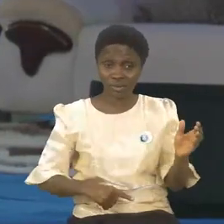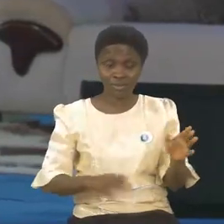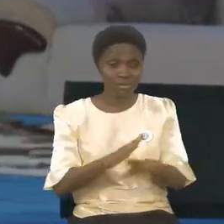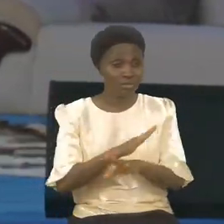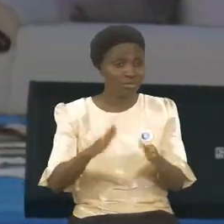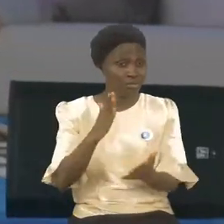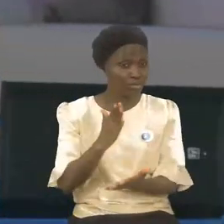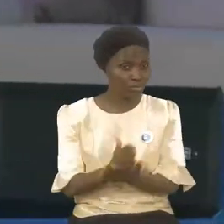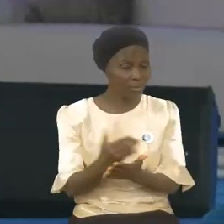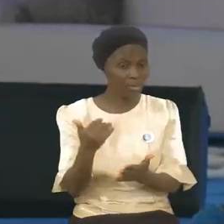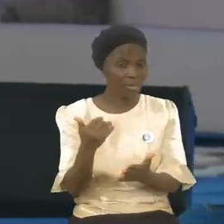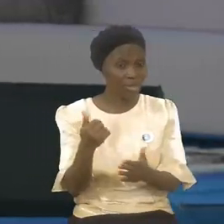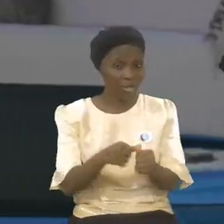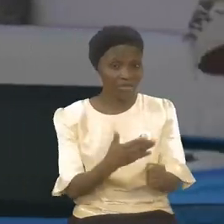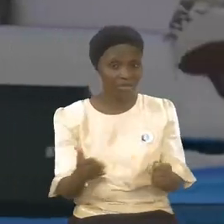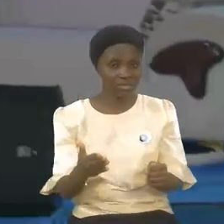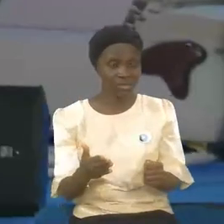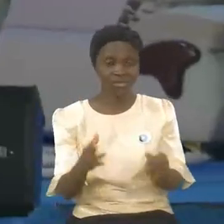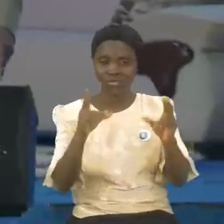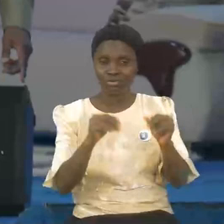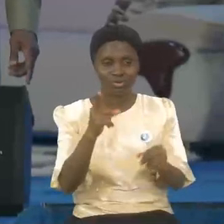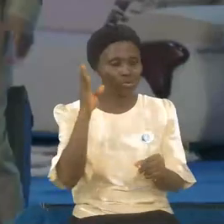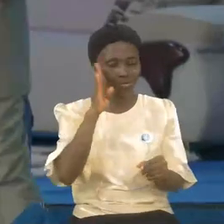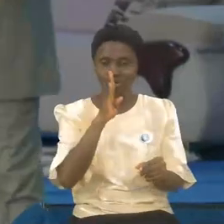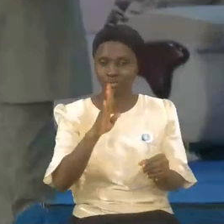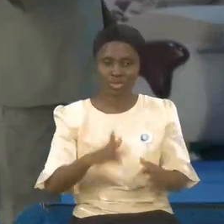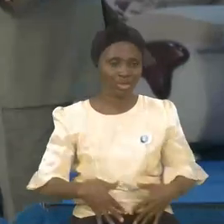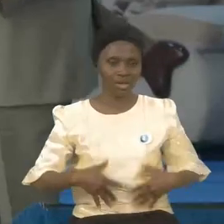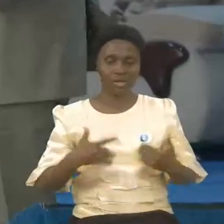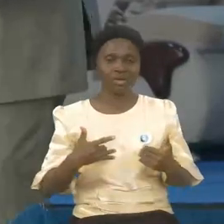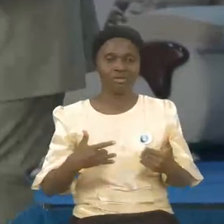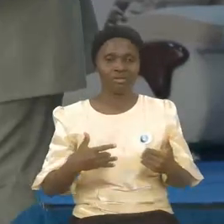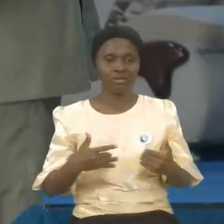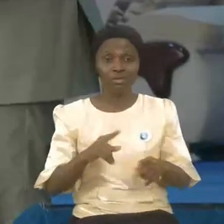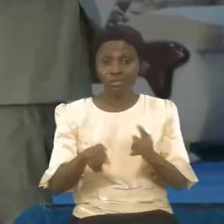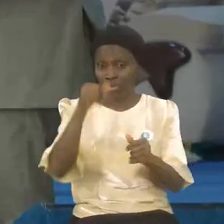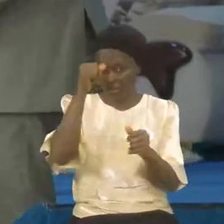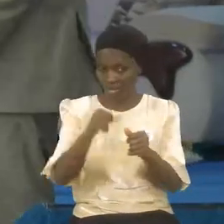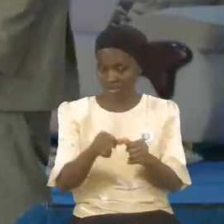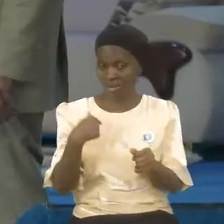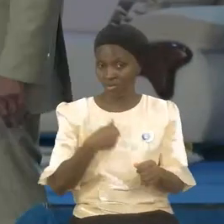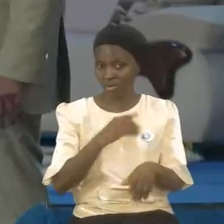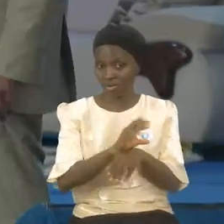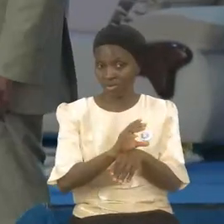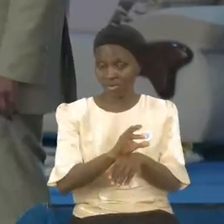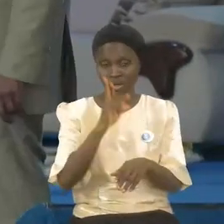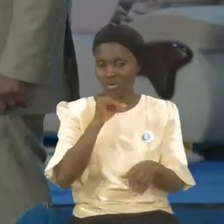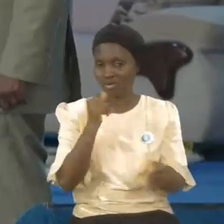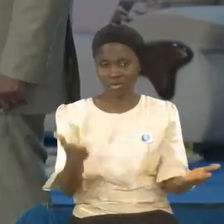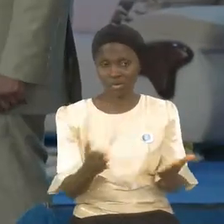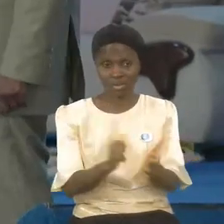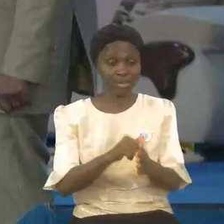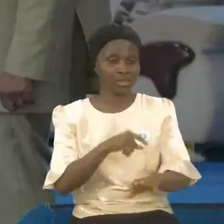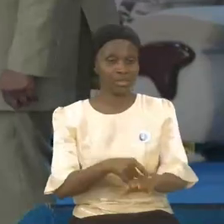grands de grande tribulations et si le Seigneur n'abrège pas les choses personne ne